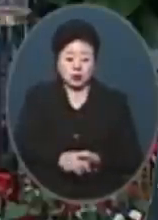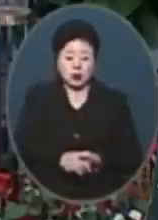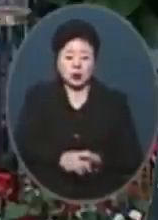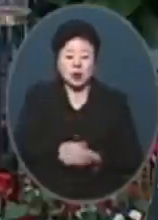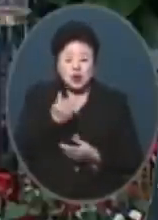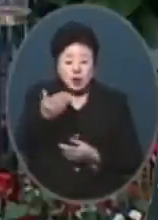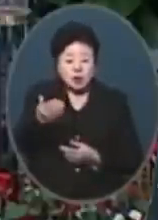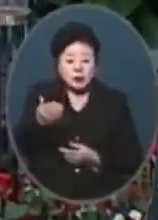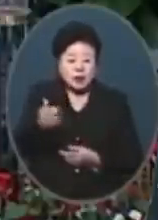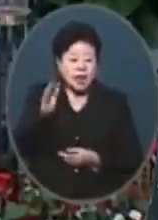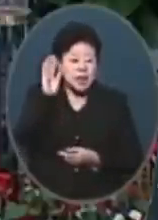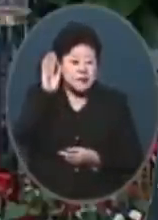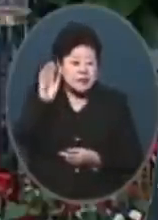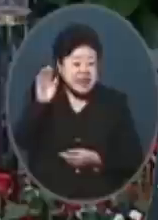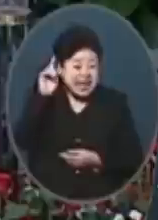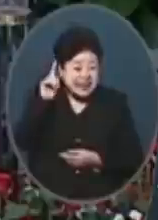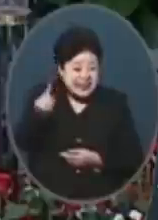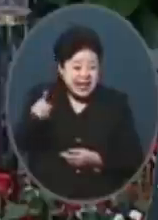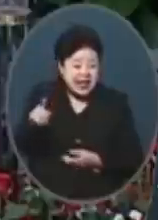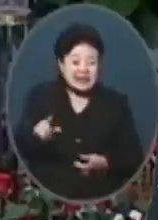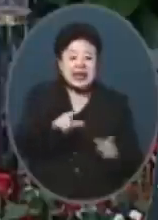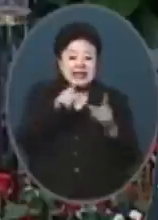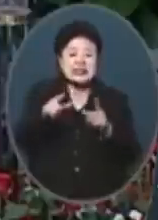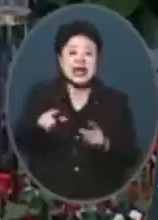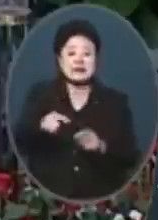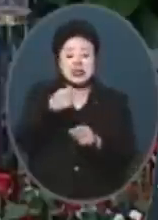여러분의 내일의 삶이